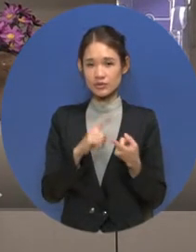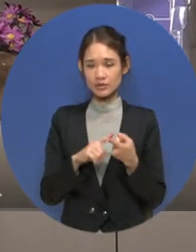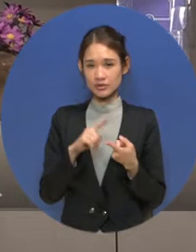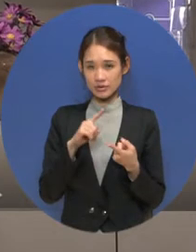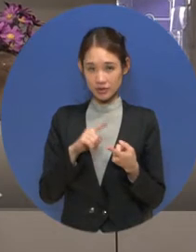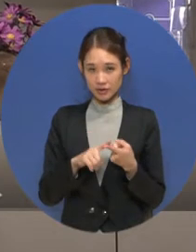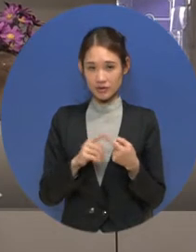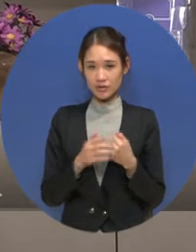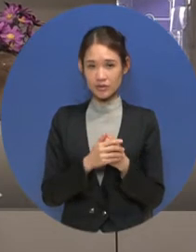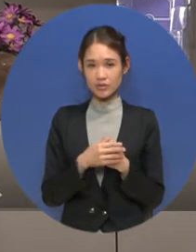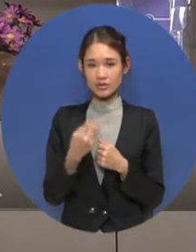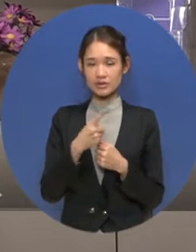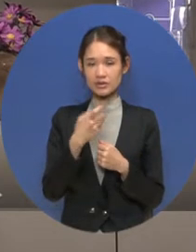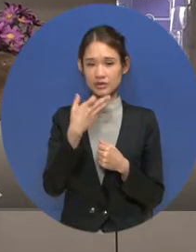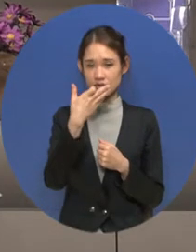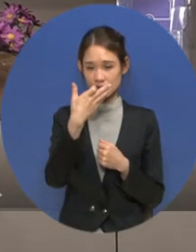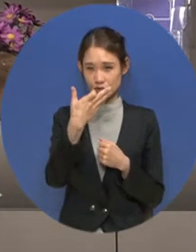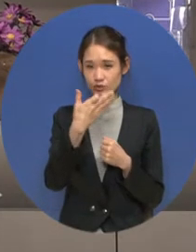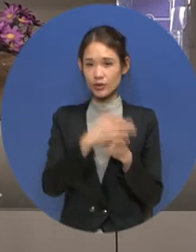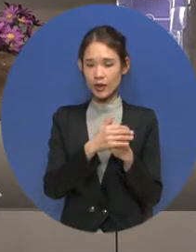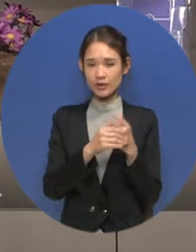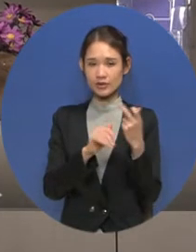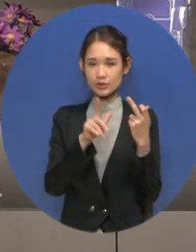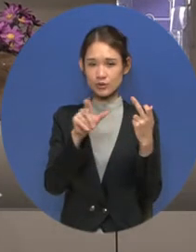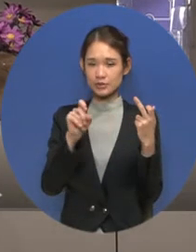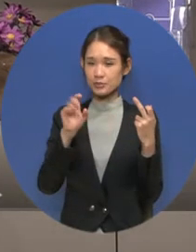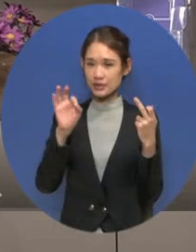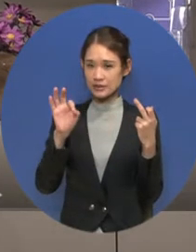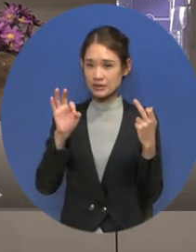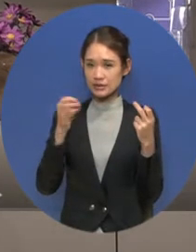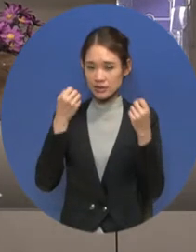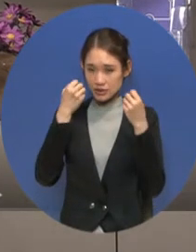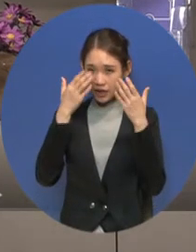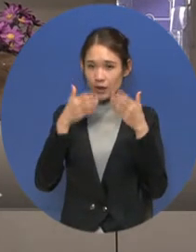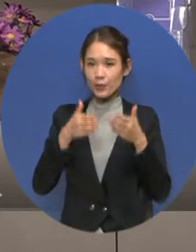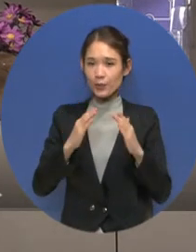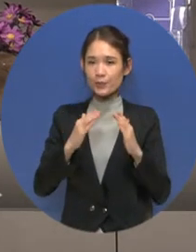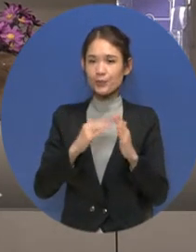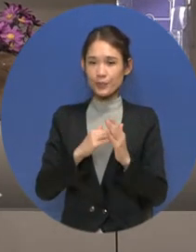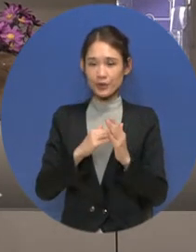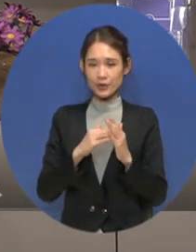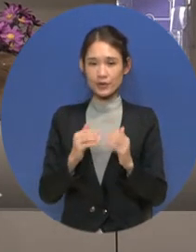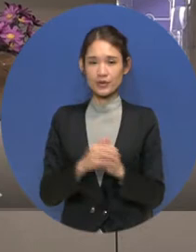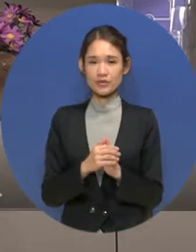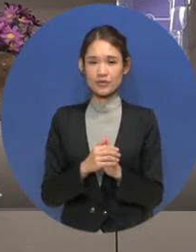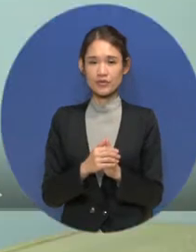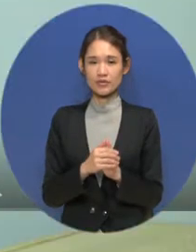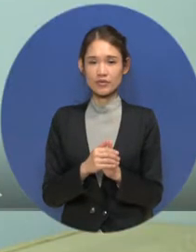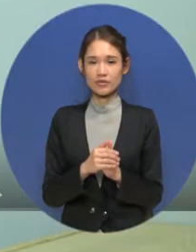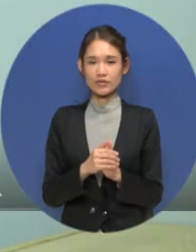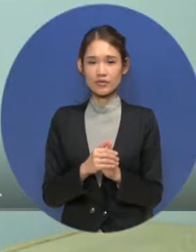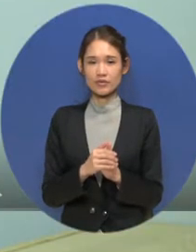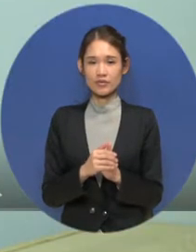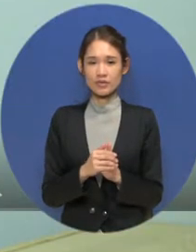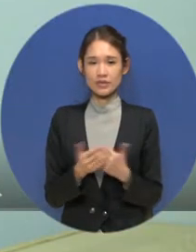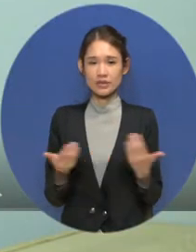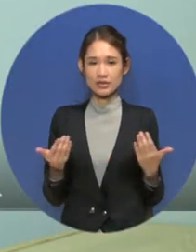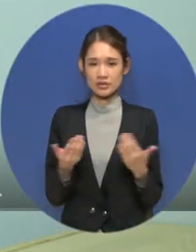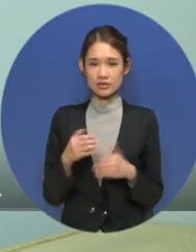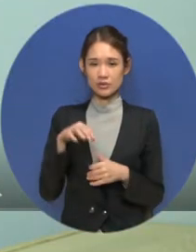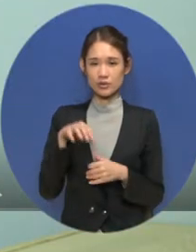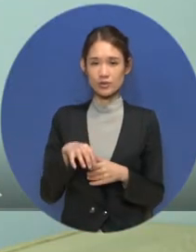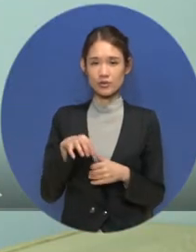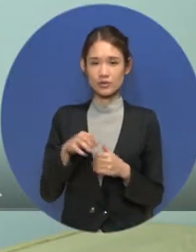아까 말씀드린 대로 작년 12월 10일, 네, 그때 개소가 됐고요. 저희 일하는